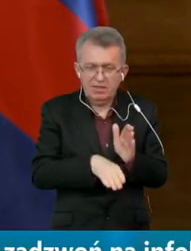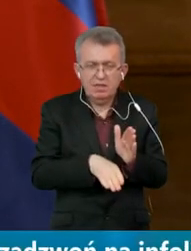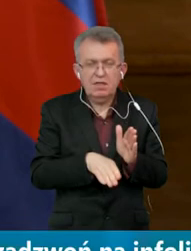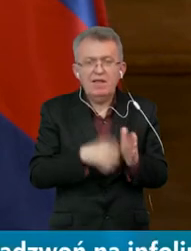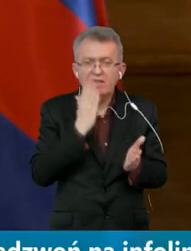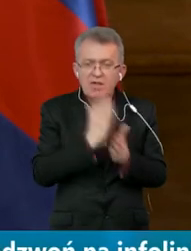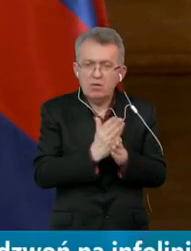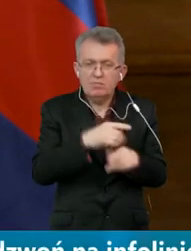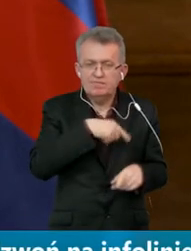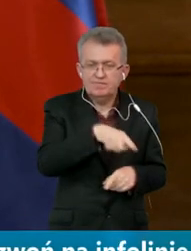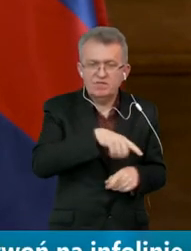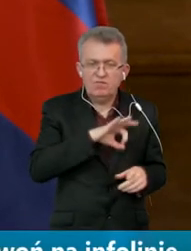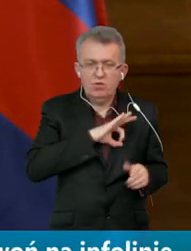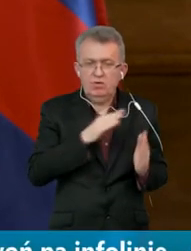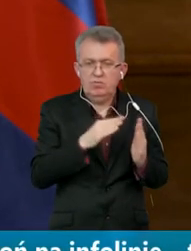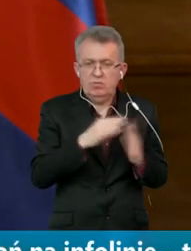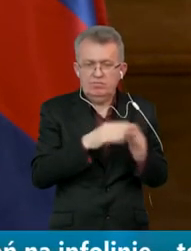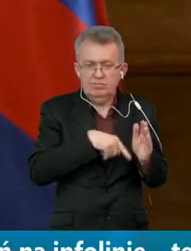tylko parkować właśnie pod swoim czy w okolicy